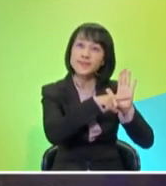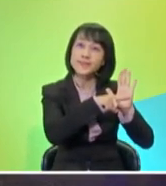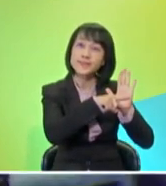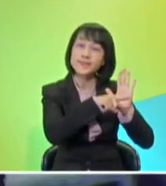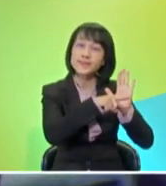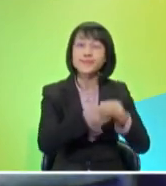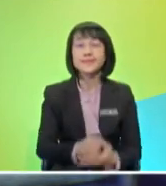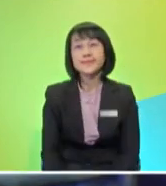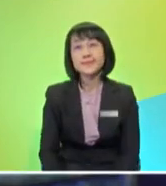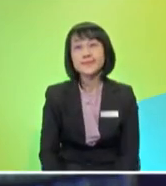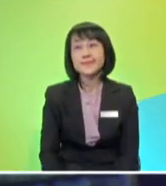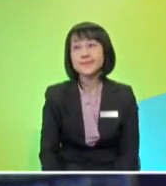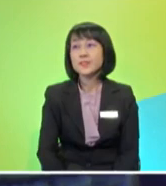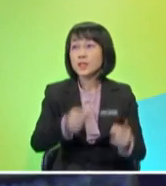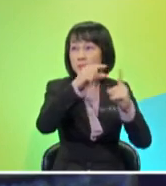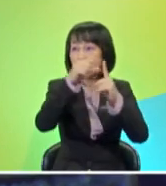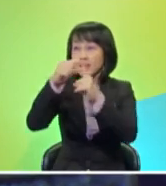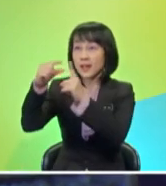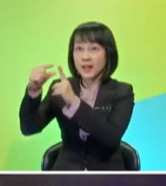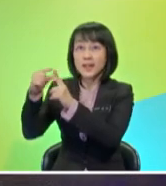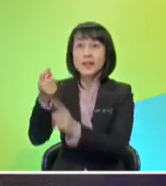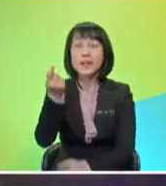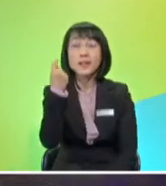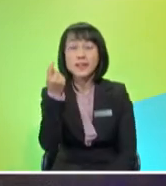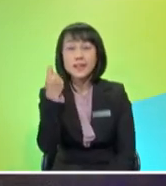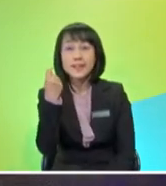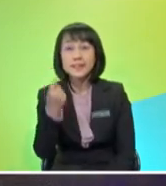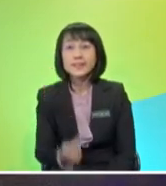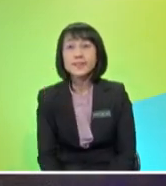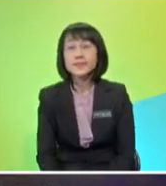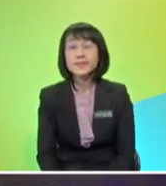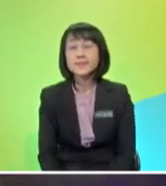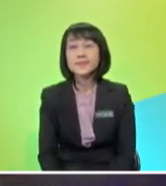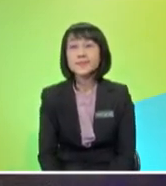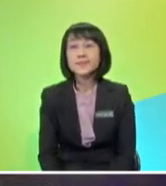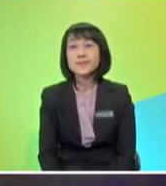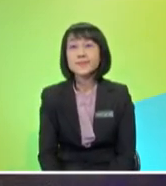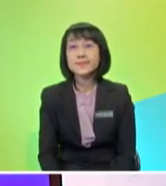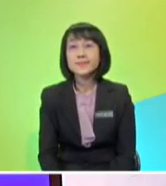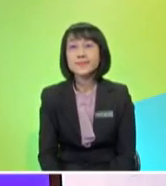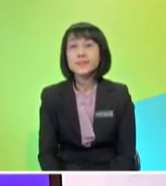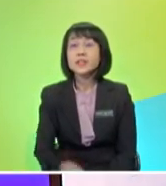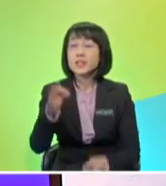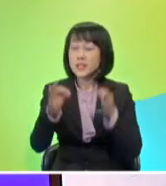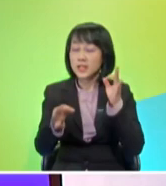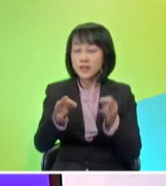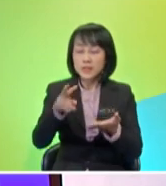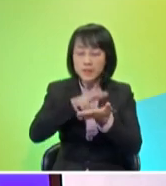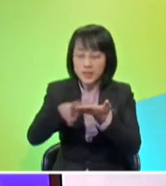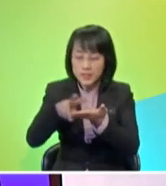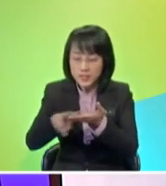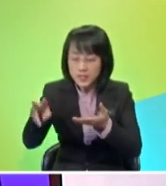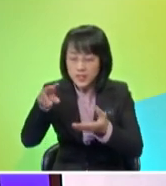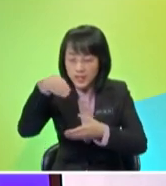Okey. Sebenarnya beberapa perkataan-perkataan yang Ria tunjukkan tadi itu, dia akan sekiranya ada kita jumpa dalam